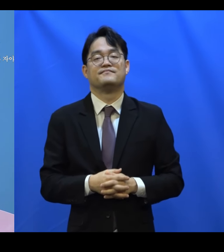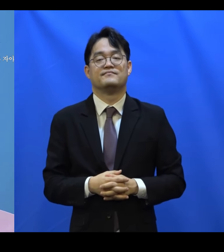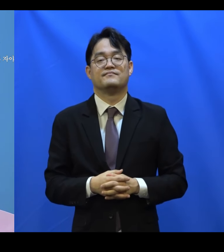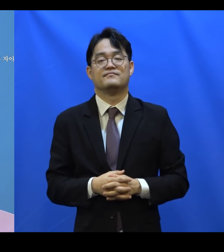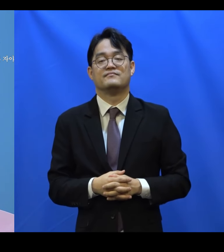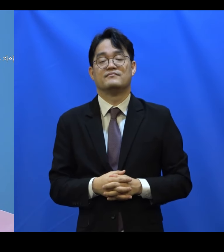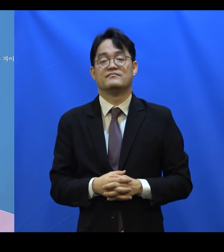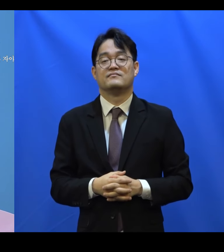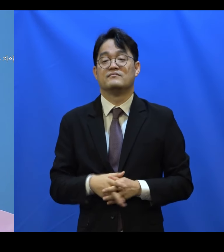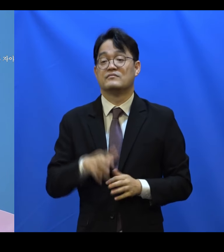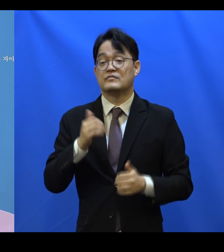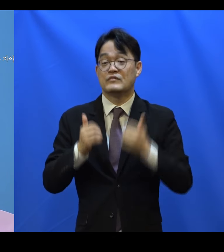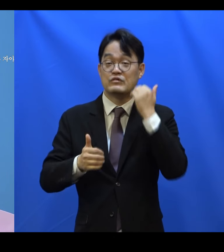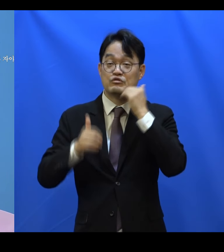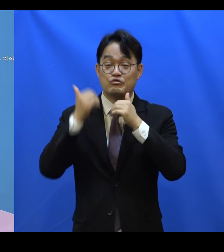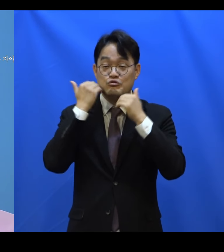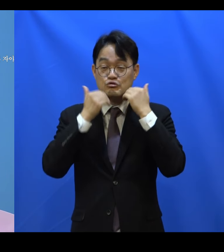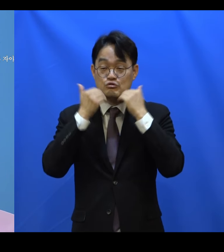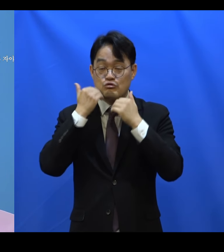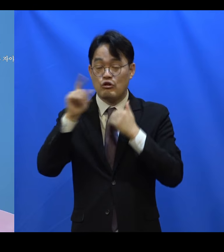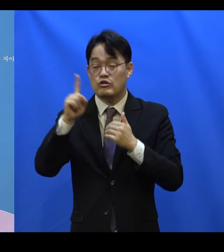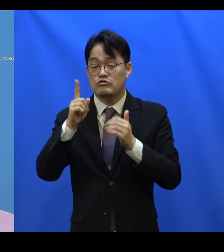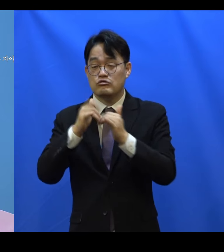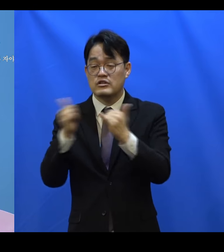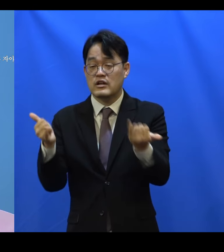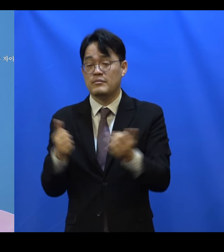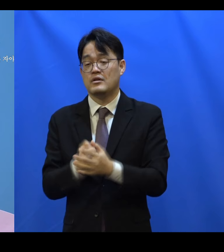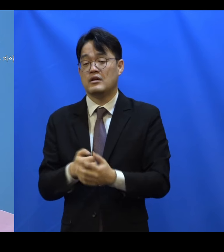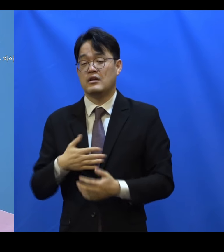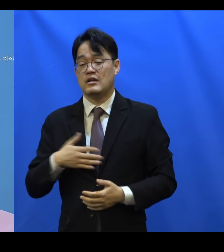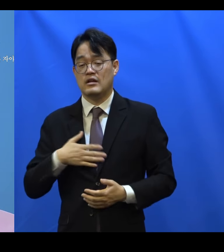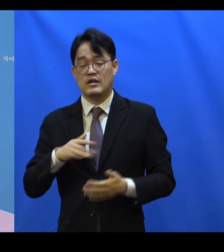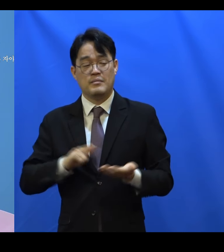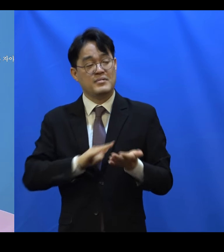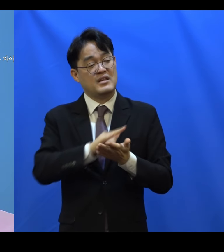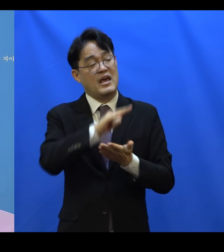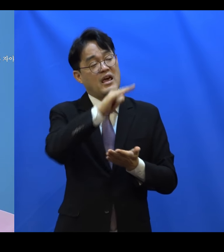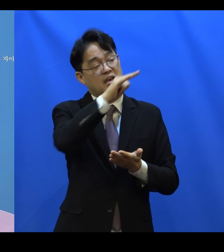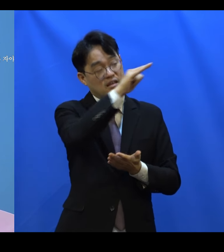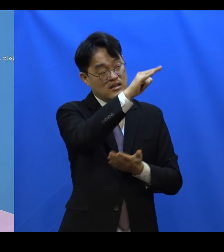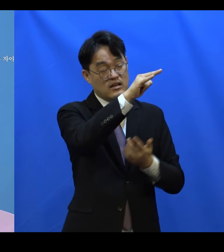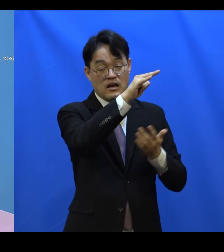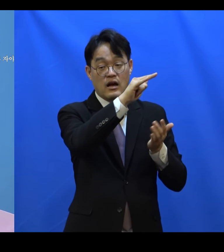어떤 분은 비행기 타가지고 기내식 주는 것도 안 먹었다고 그러죠. 돈 줄까봐, 돈 내라 할까봐.